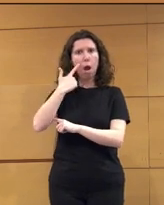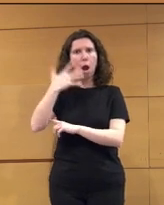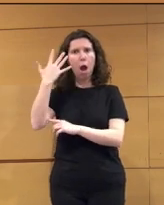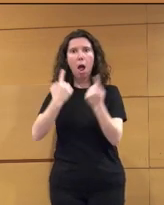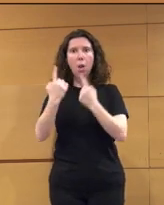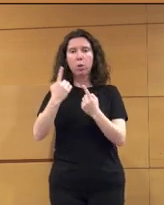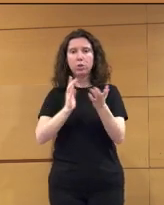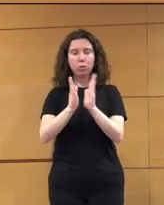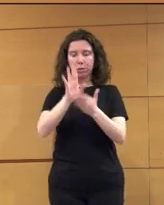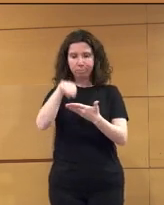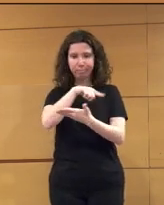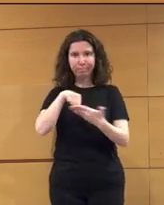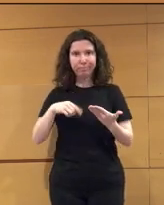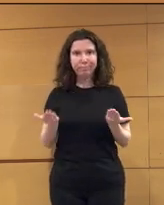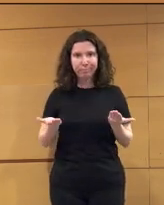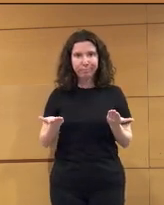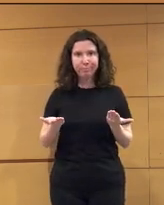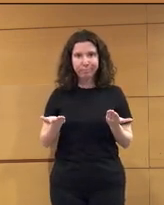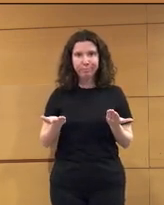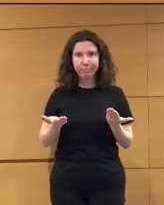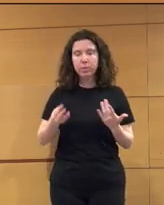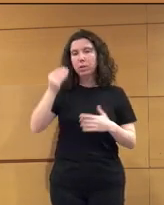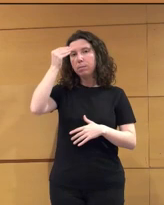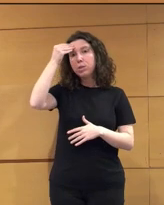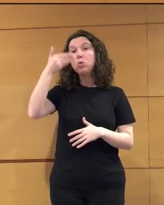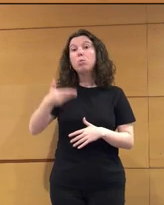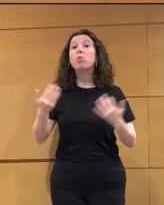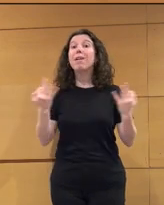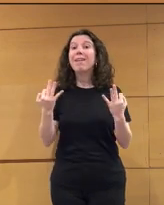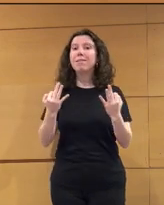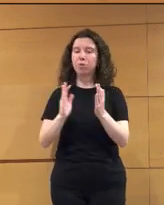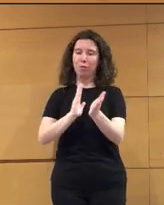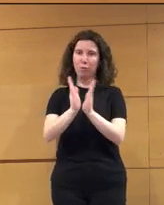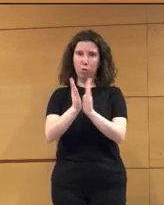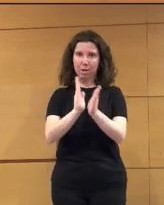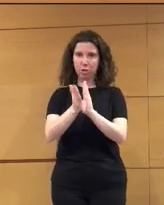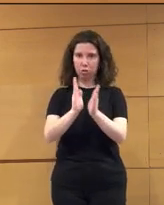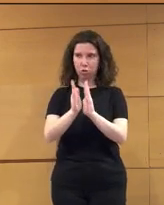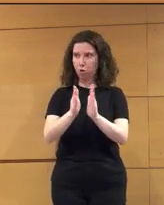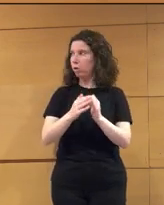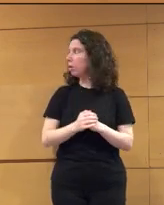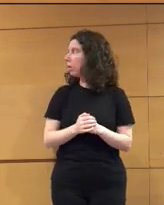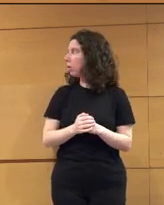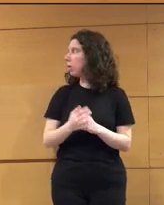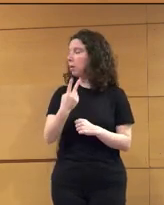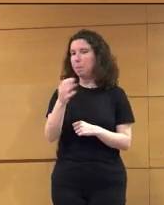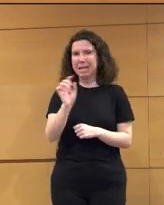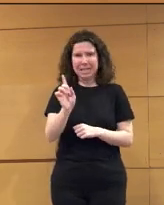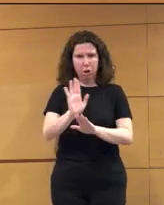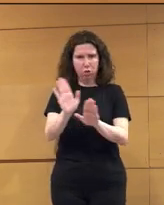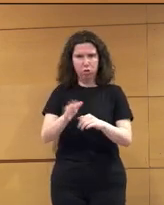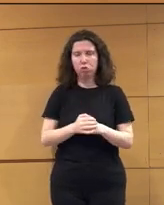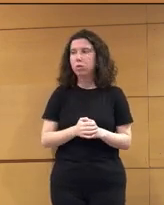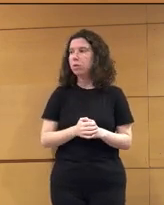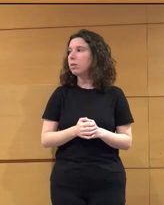que es mossega la cua. No? Jo crec que, per mi, un dels puntals és la formació. 30, 20 segons? Sí, sí, sí. I, per exemple, una... És que